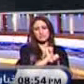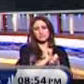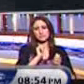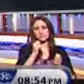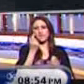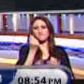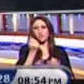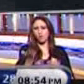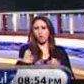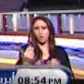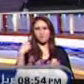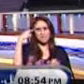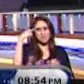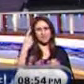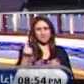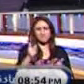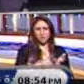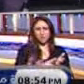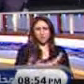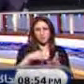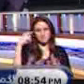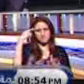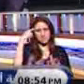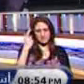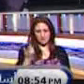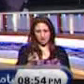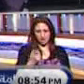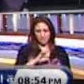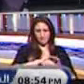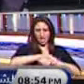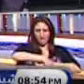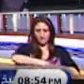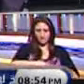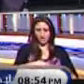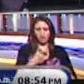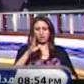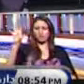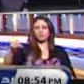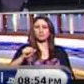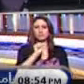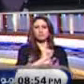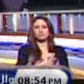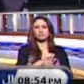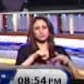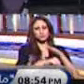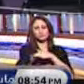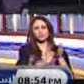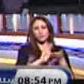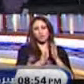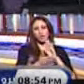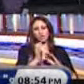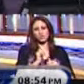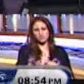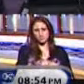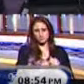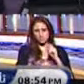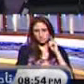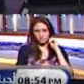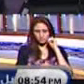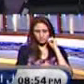الإتوات والبلطجة على الجماهير في هذا المكان. شكرا للزميل الصحفي الأستاذ محمد الشامي مدير مكتب صحيفة الأخبار من المنوفية. النهارده